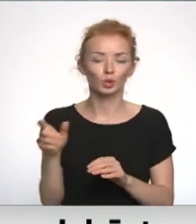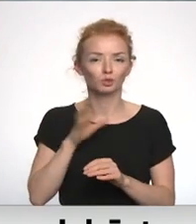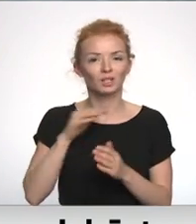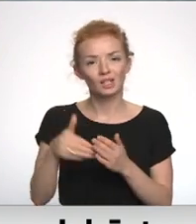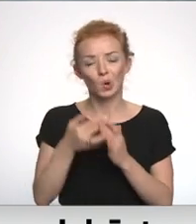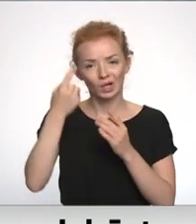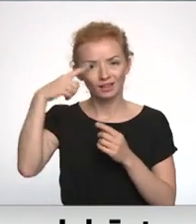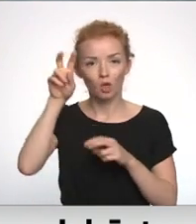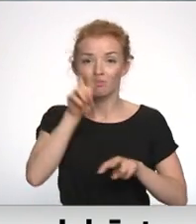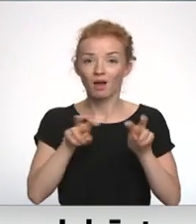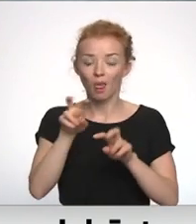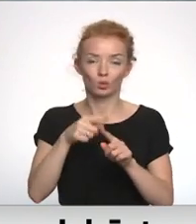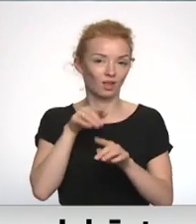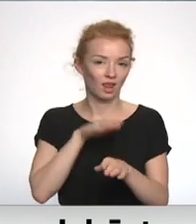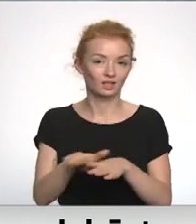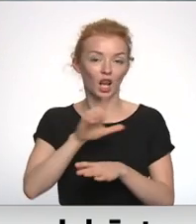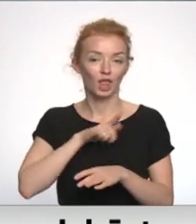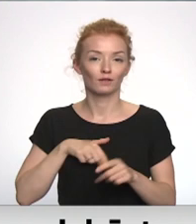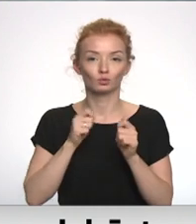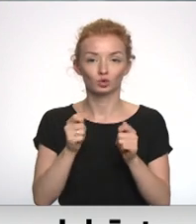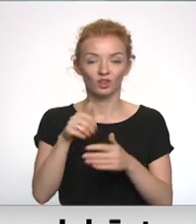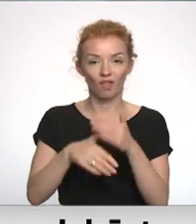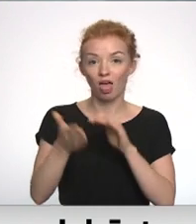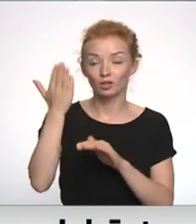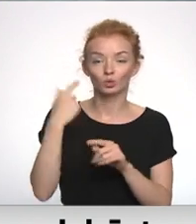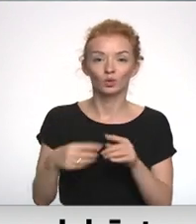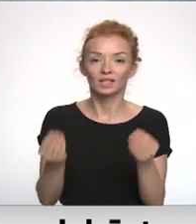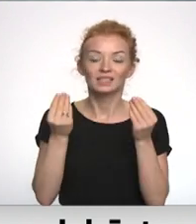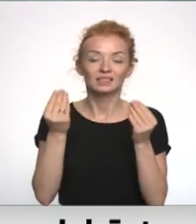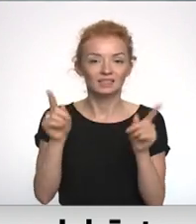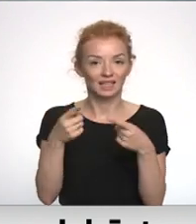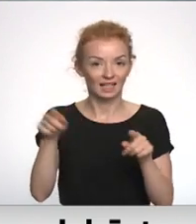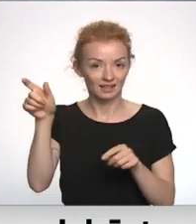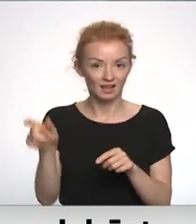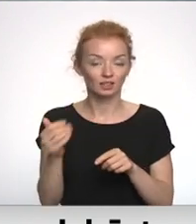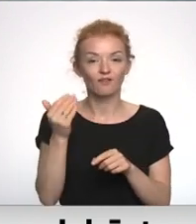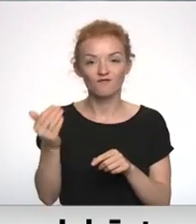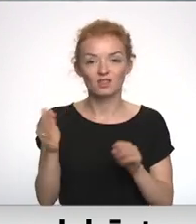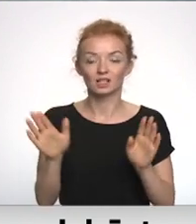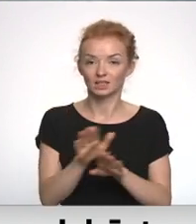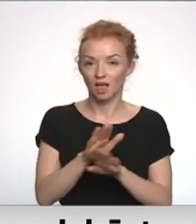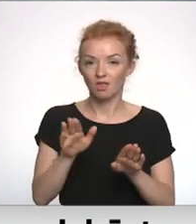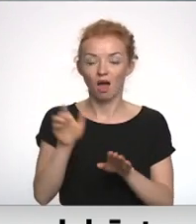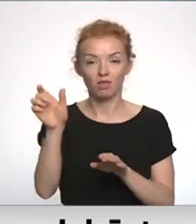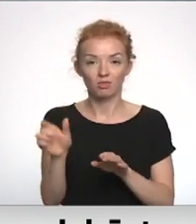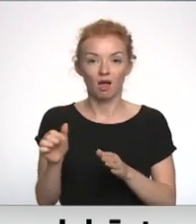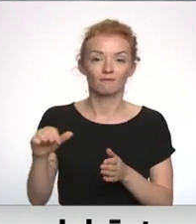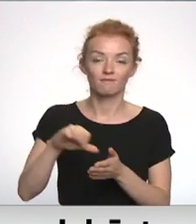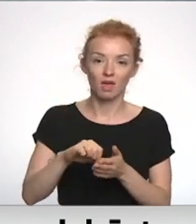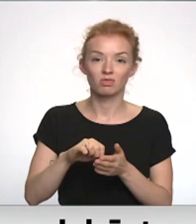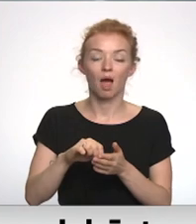ideju meklētājs un realizētājs latviešu mūzikas vēsturē un izcils diriģents. Viņu kora dziedātāja diriģenta vietā